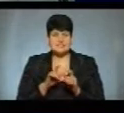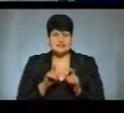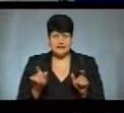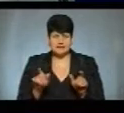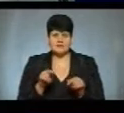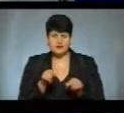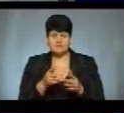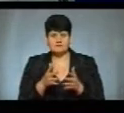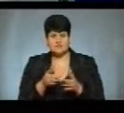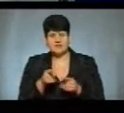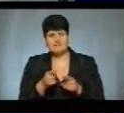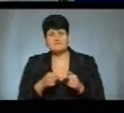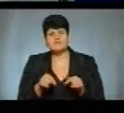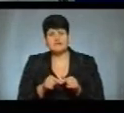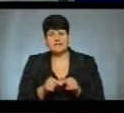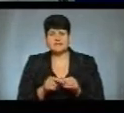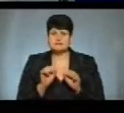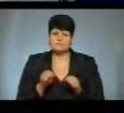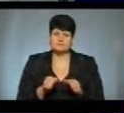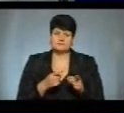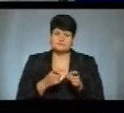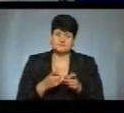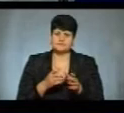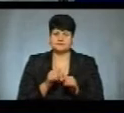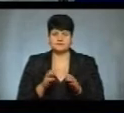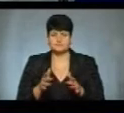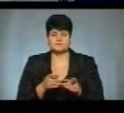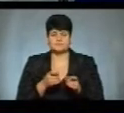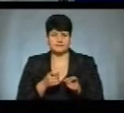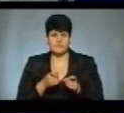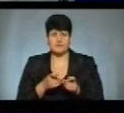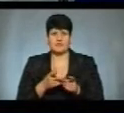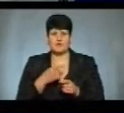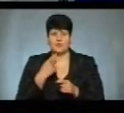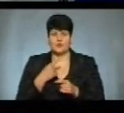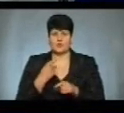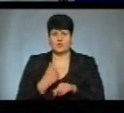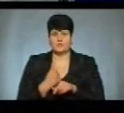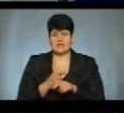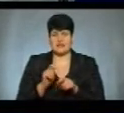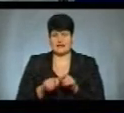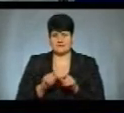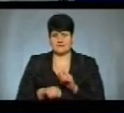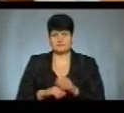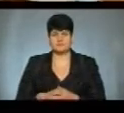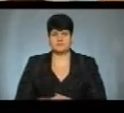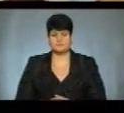експерти встановлюють її вид і придатність для стрільби, повідомив головний судовий експерт сектору дослідження зброї цієї установи Петро